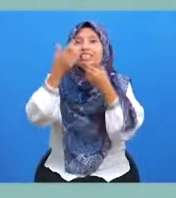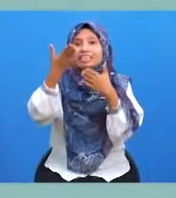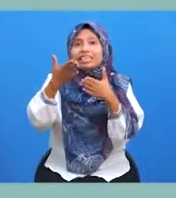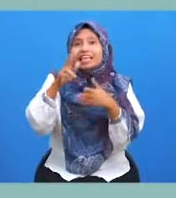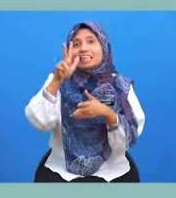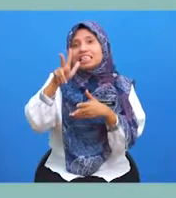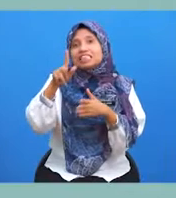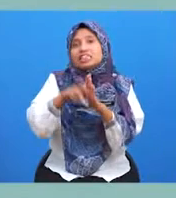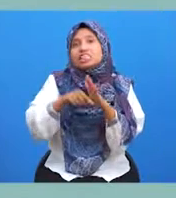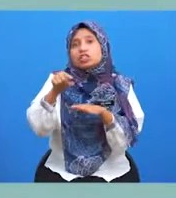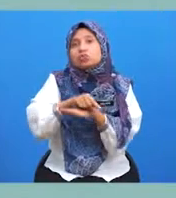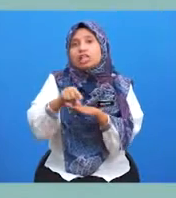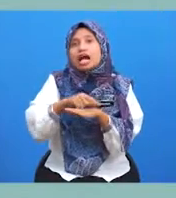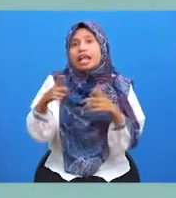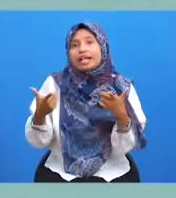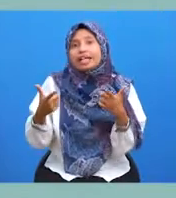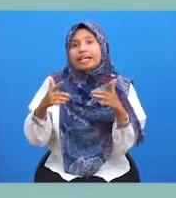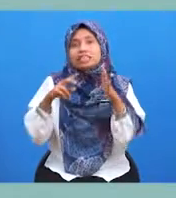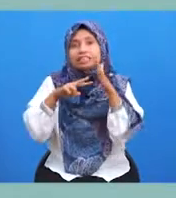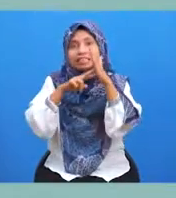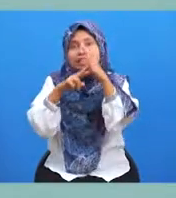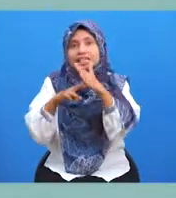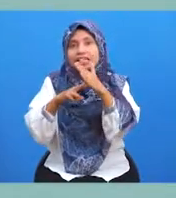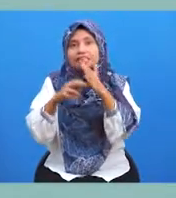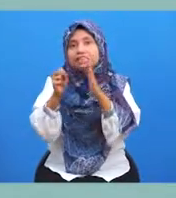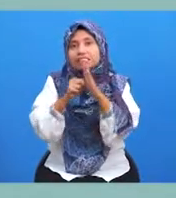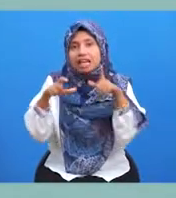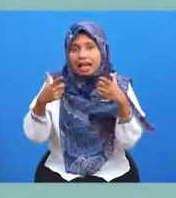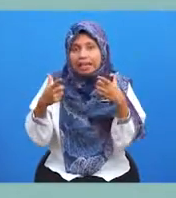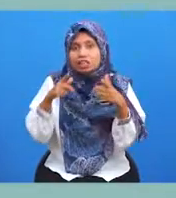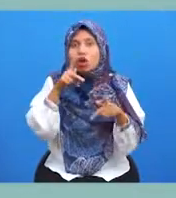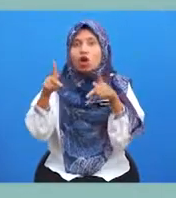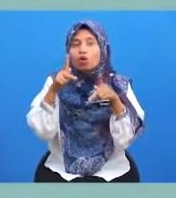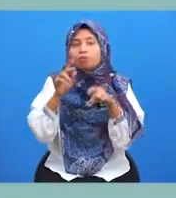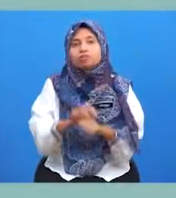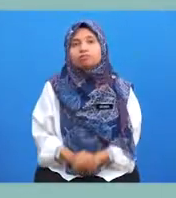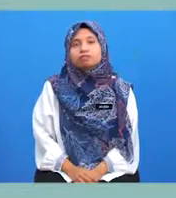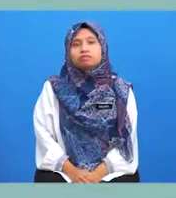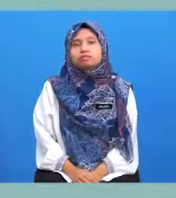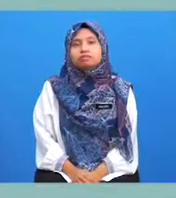nyatakan tiga kegunaan lain satelit selain komunikasi.